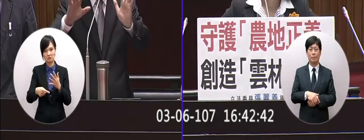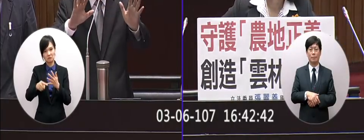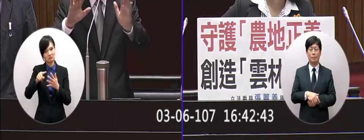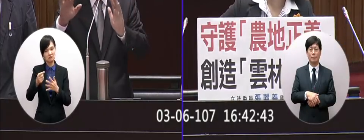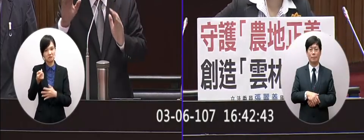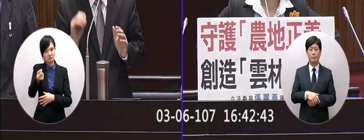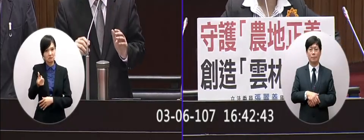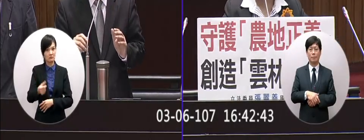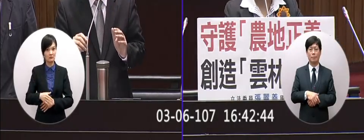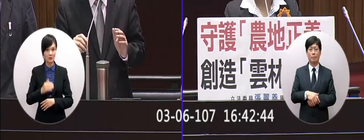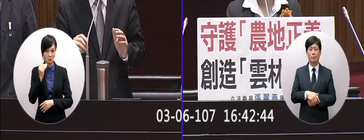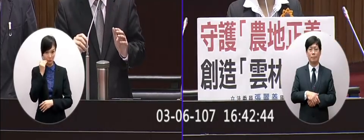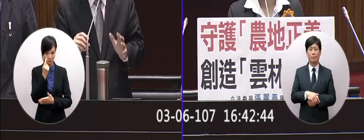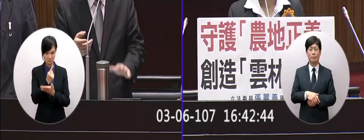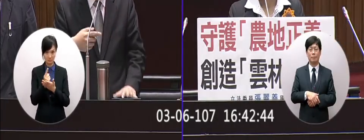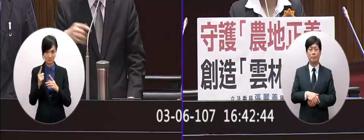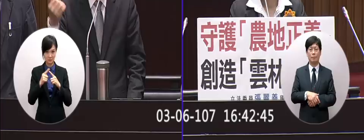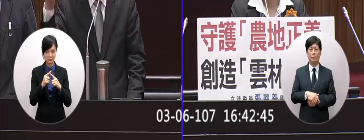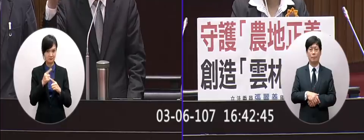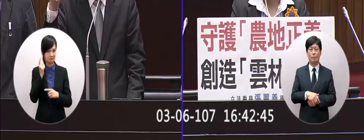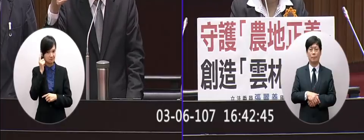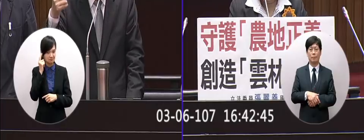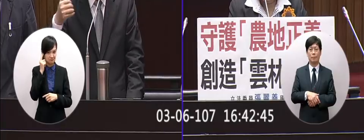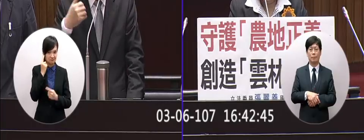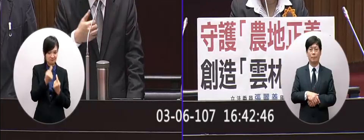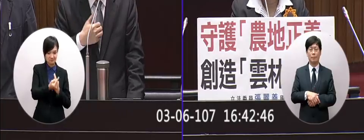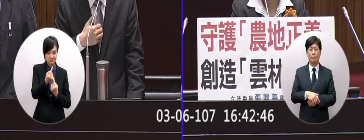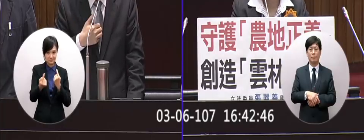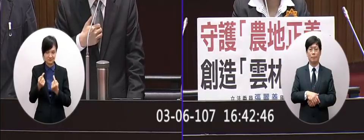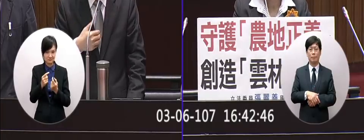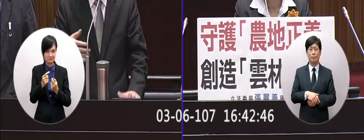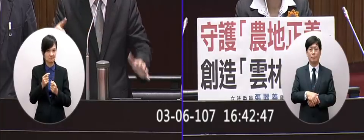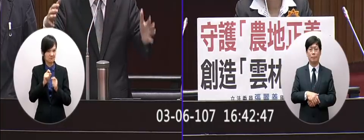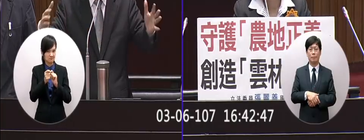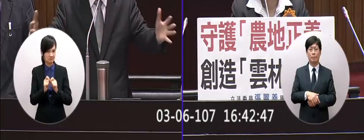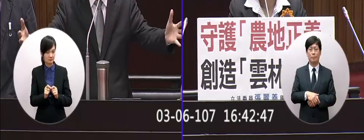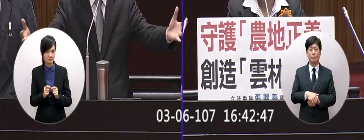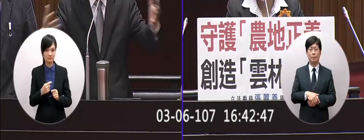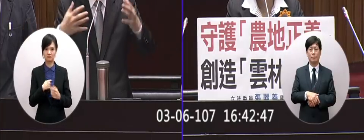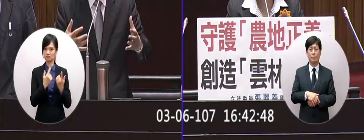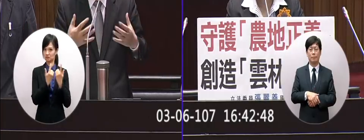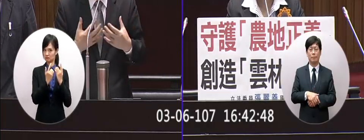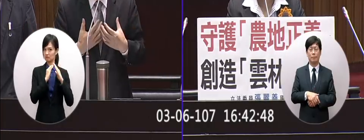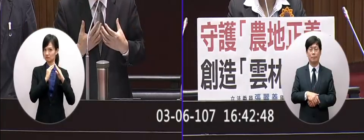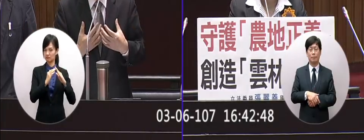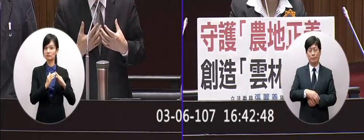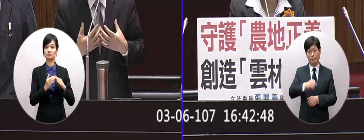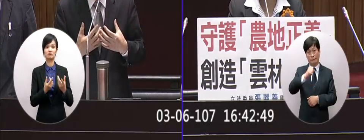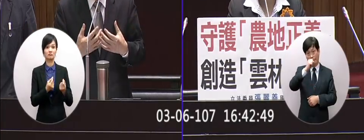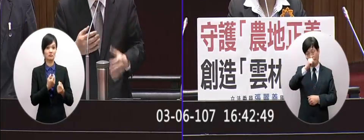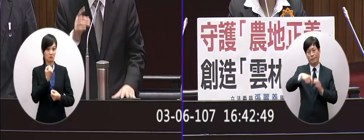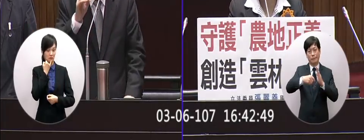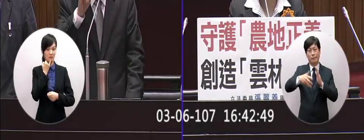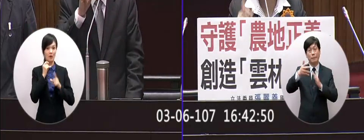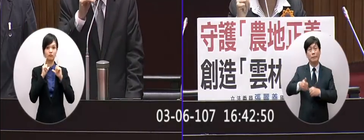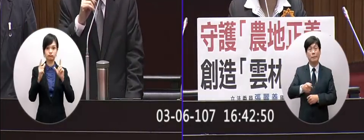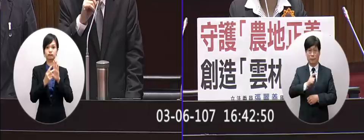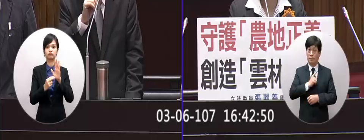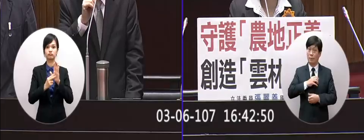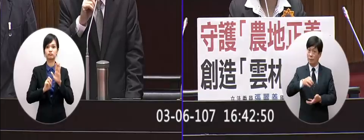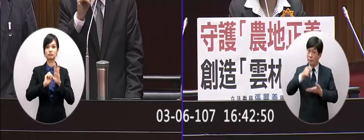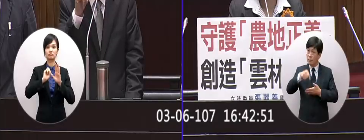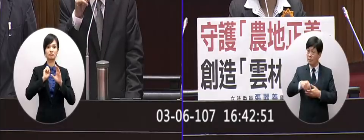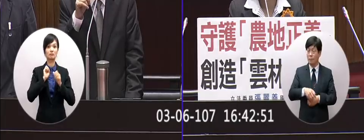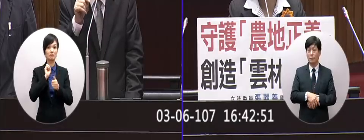大家每一样都计较，台北市他也可以主张他所收的税金他要自己用。 院长，你讲到这